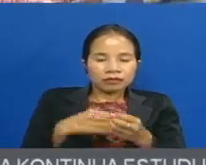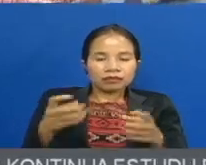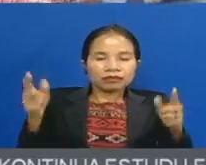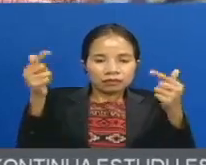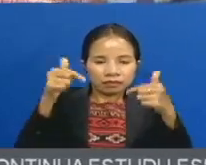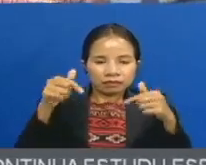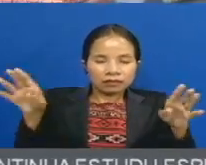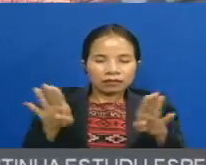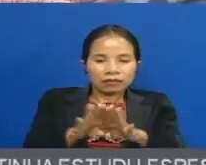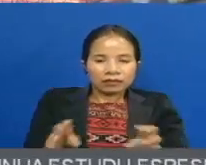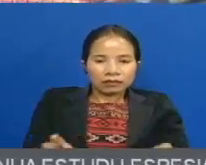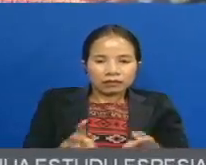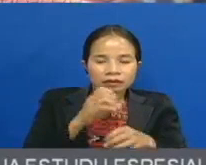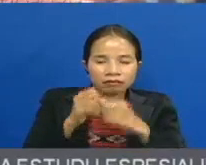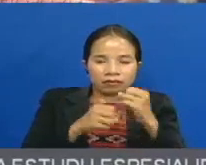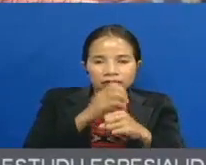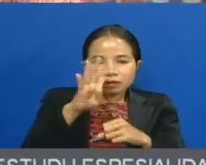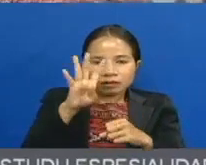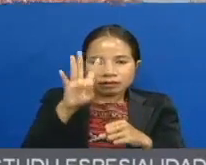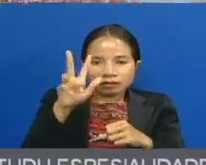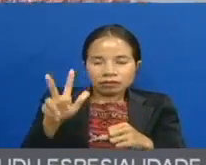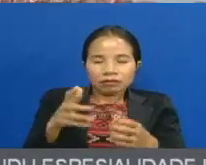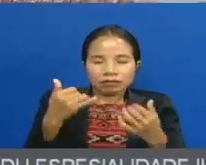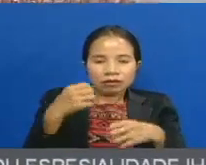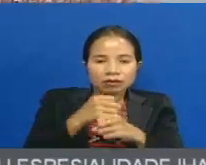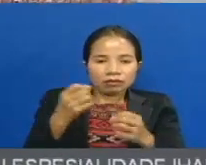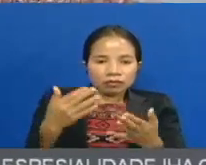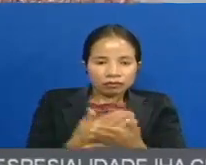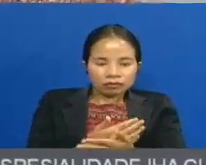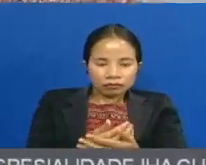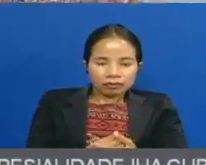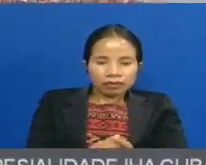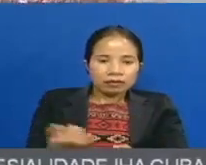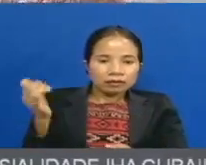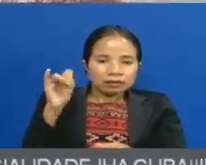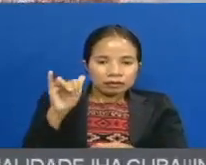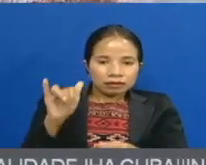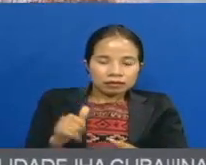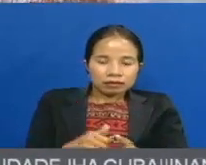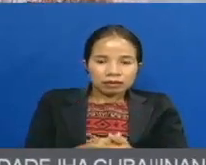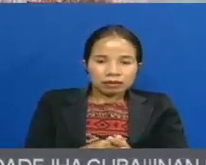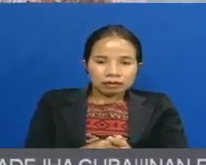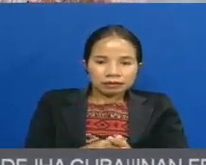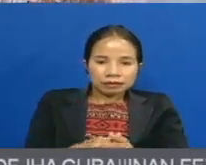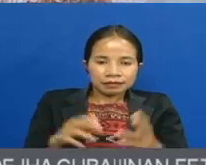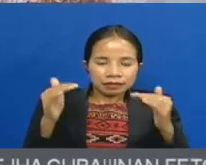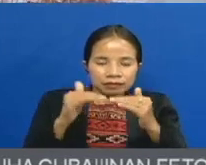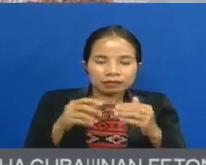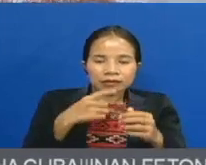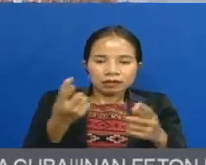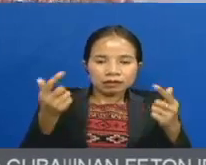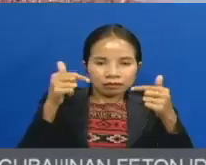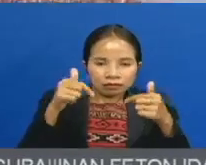cadalantia durante na tolu mas agora ita renova fale sira marga helona te hat mai por ser